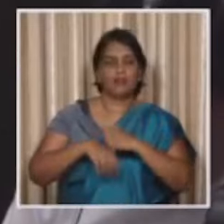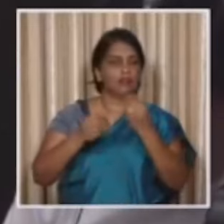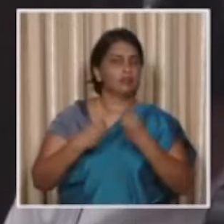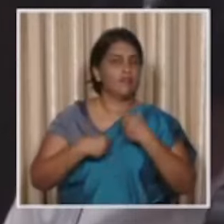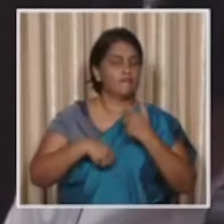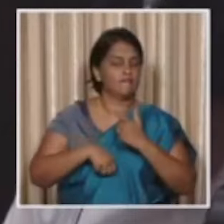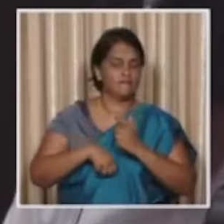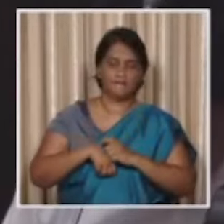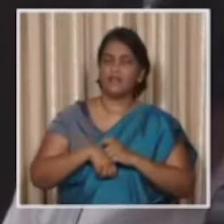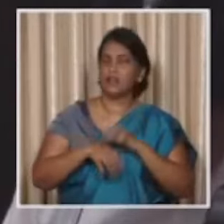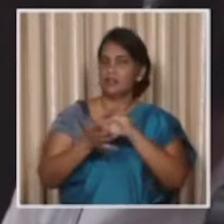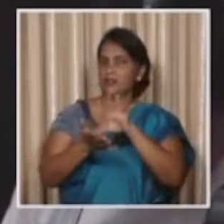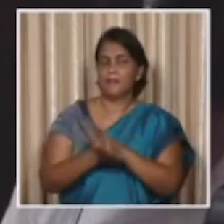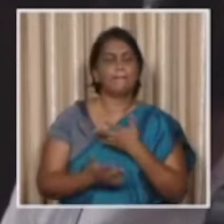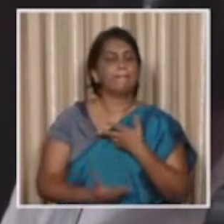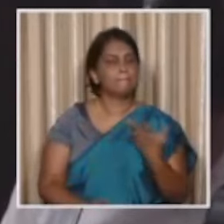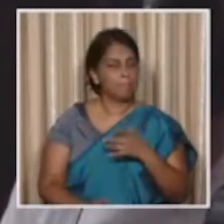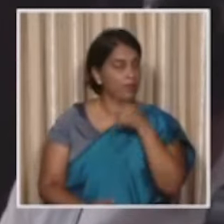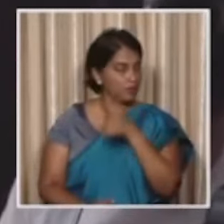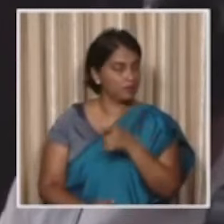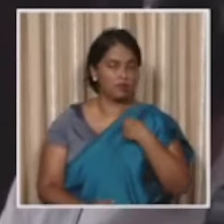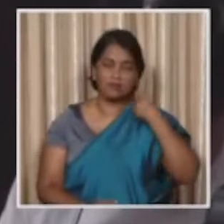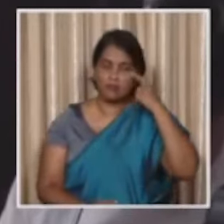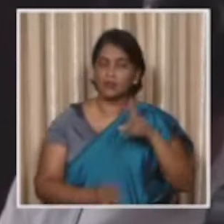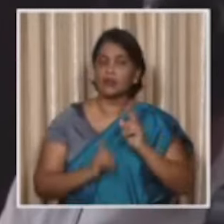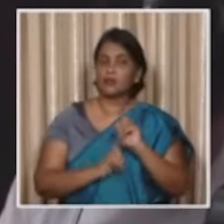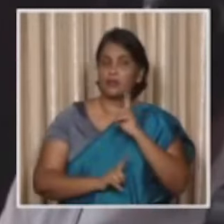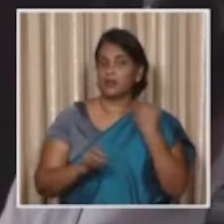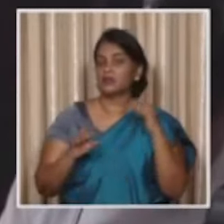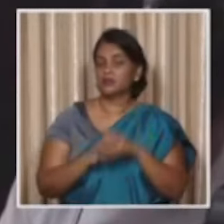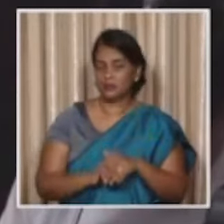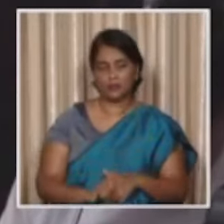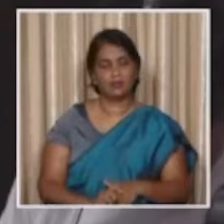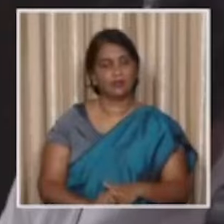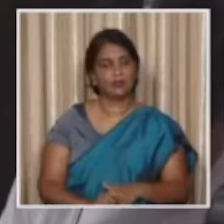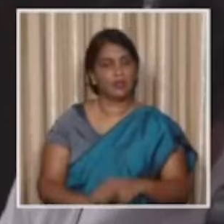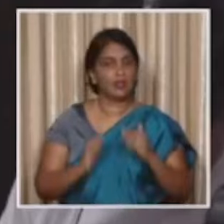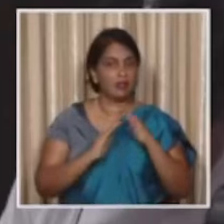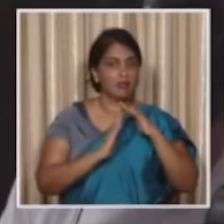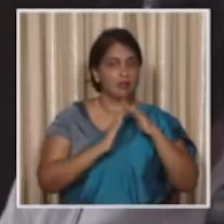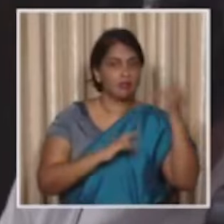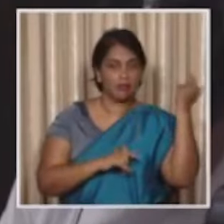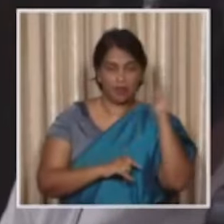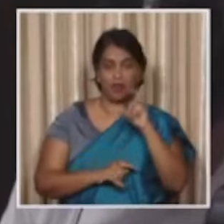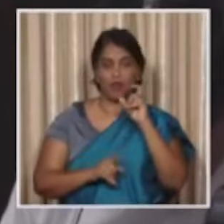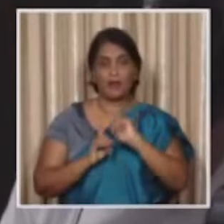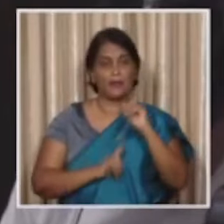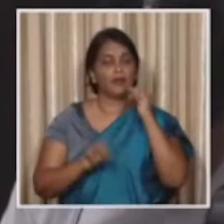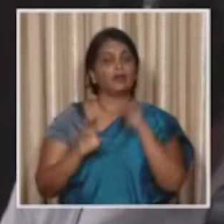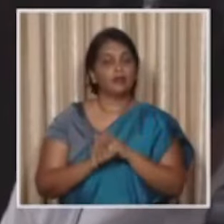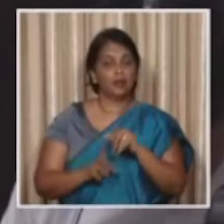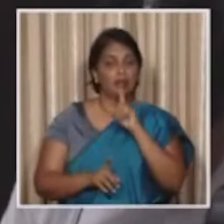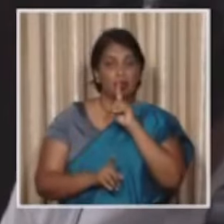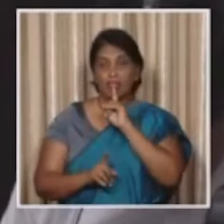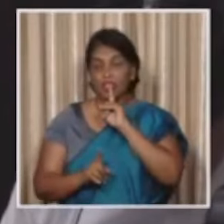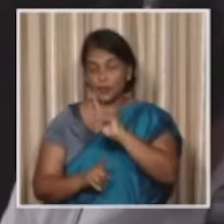වෙලා වෙන් කරගන්න බැරි වෙනවා. එදිරි ඒ අයත් බලන්නේ මේ පාර්ලිමේන්තුවට ආම ගමේ ඉඳලා ආවම කොළඹ ඇවිල්ලා පාර්ලිමේන්තුවට ආවම මේ කතා